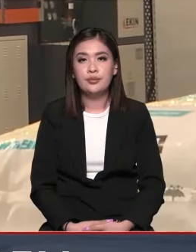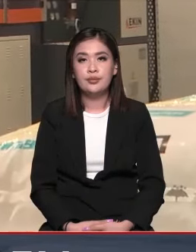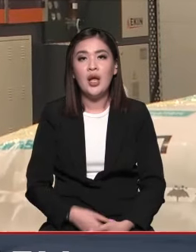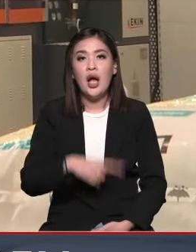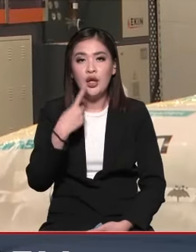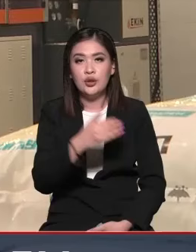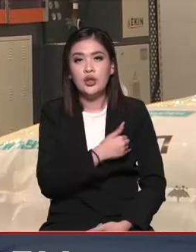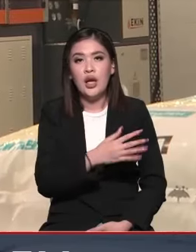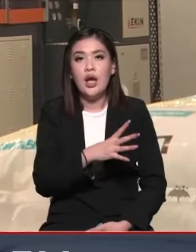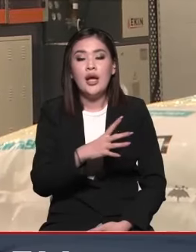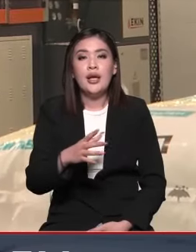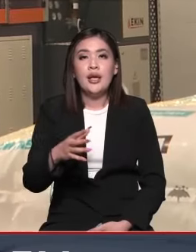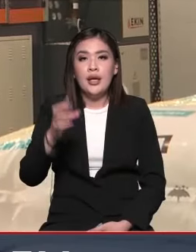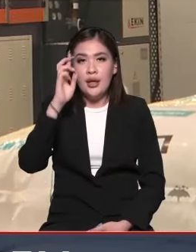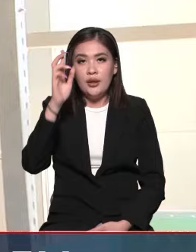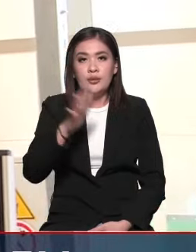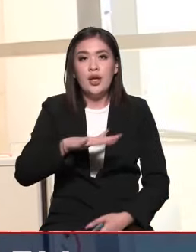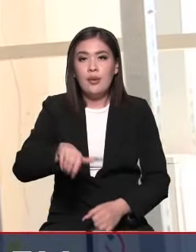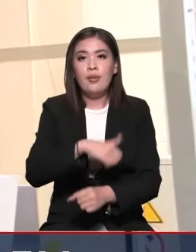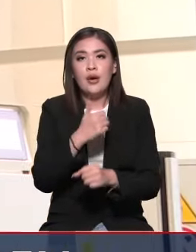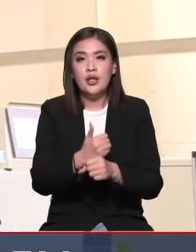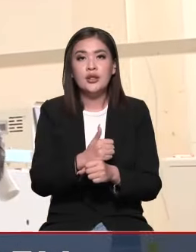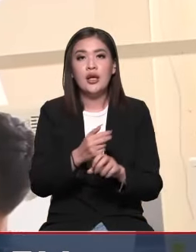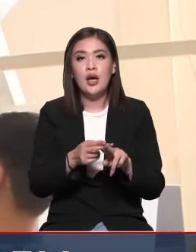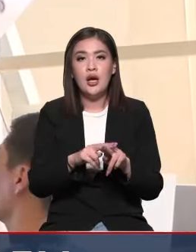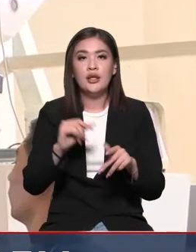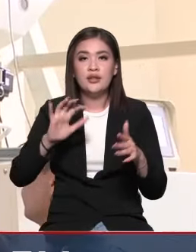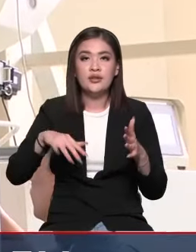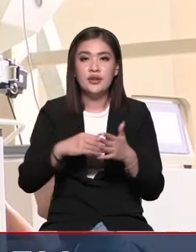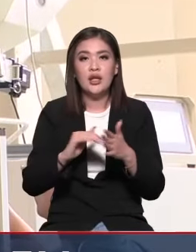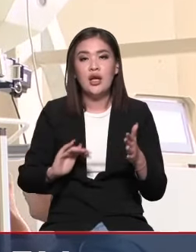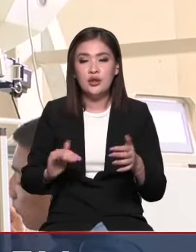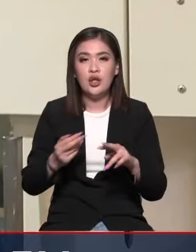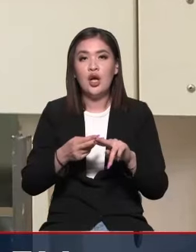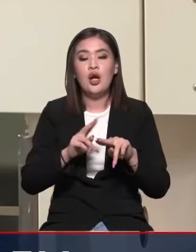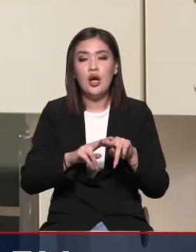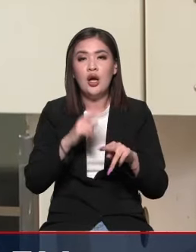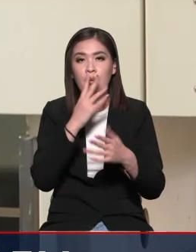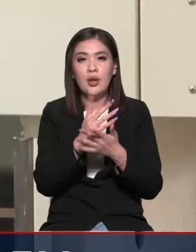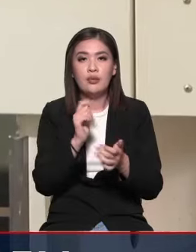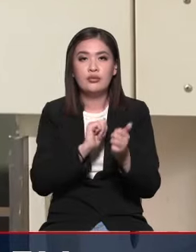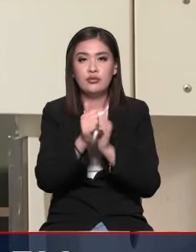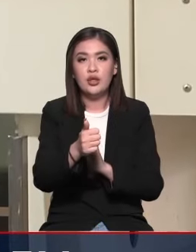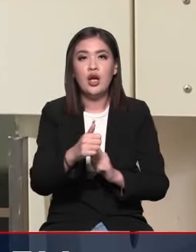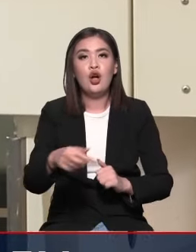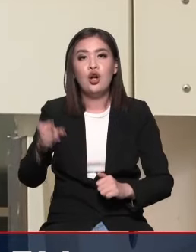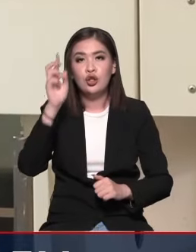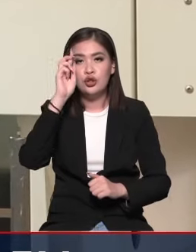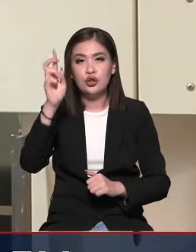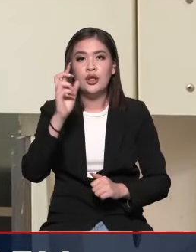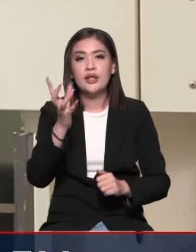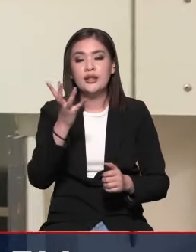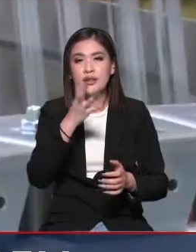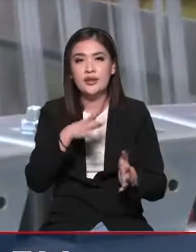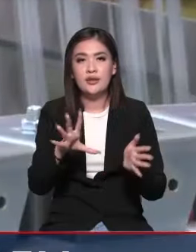Айта кету керек, еліміздің бас шаһары инвестиция тарту бойынша өңірлер арасында көш бастап тұр. Қазақстанның ұлттық цифрлық